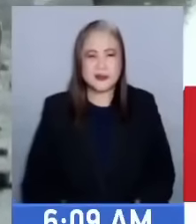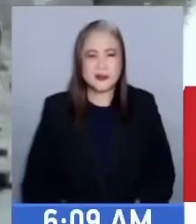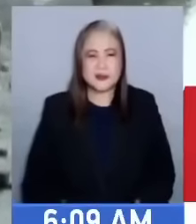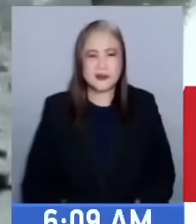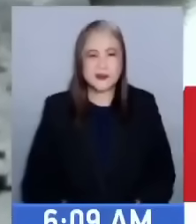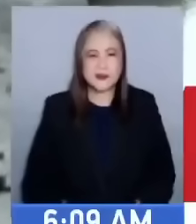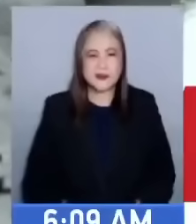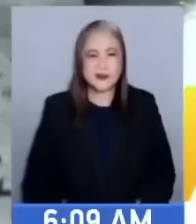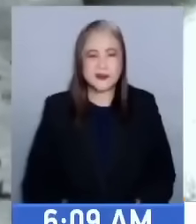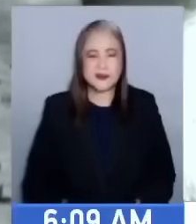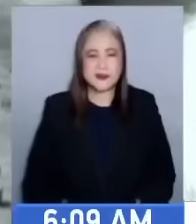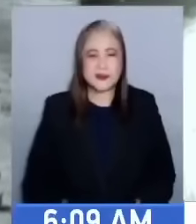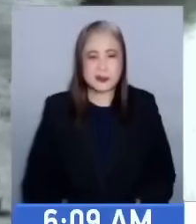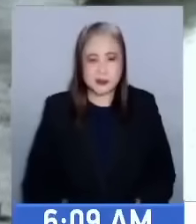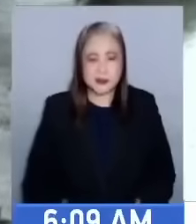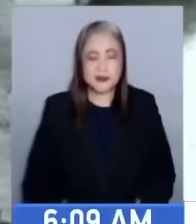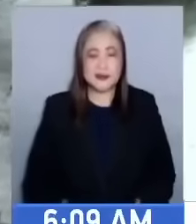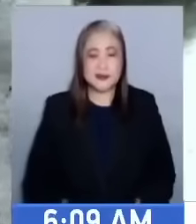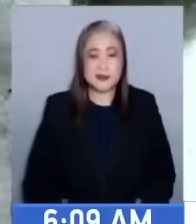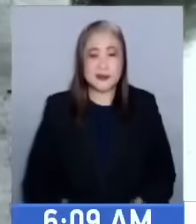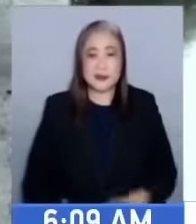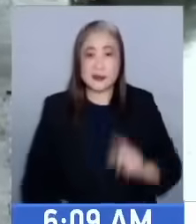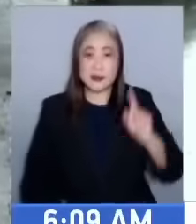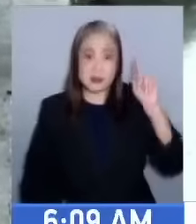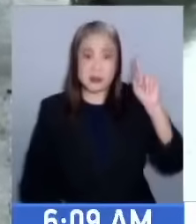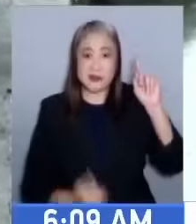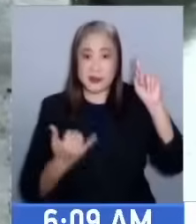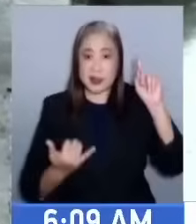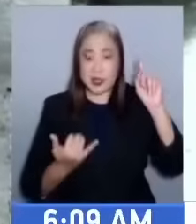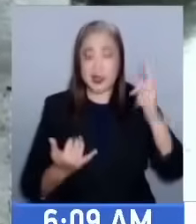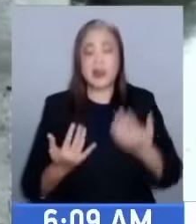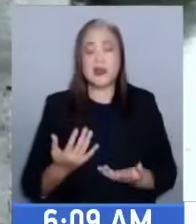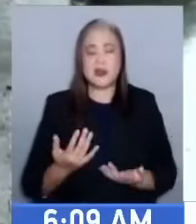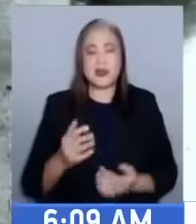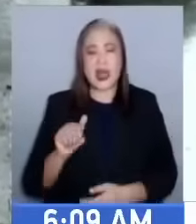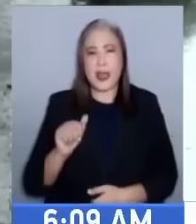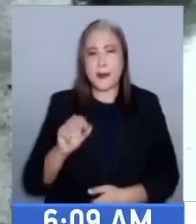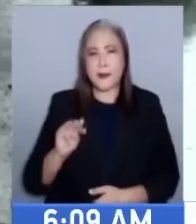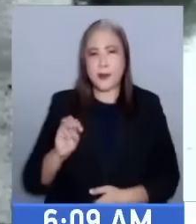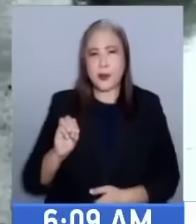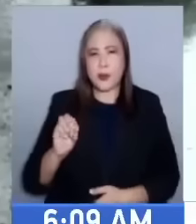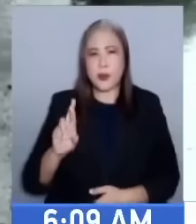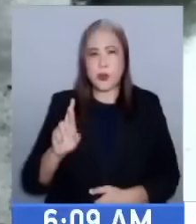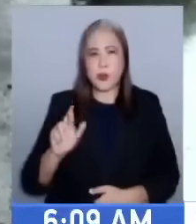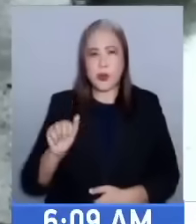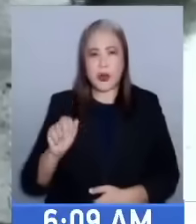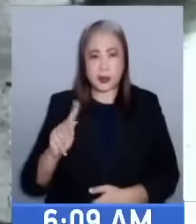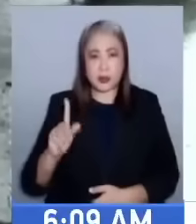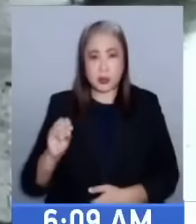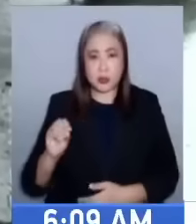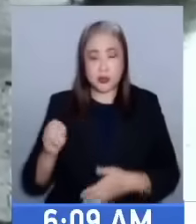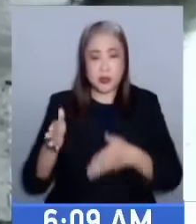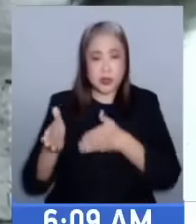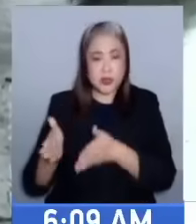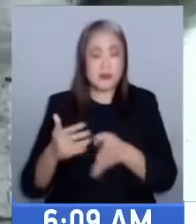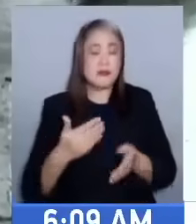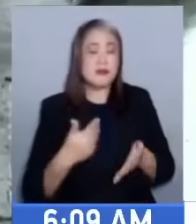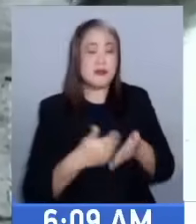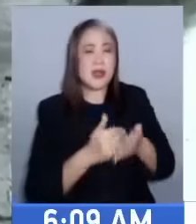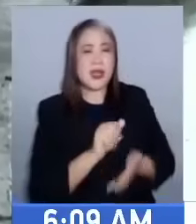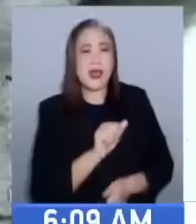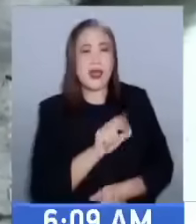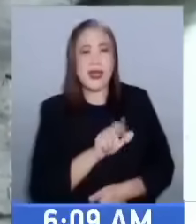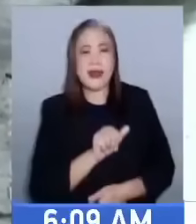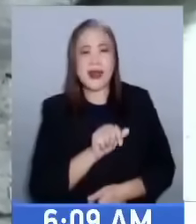samantala Maris ito po yung sitwasyon ngayon dito sa ns Amoranto Street malapit doon sa panulukan ng Araneta Avenue makapal na putik pa rin yung